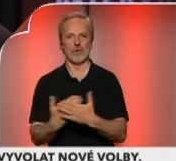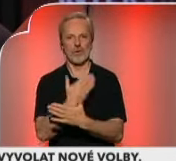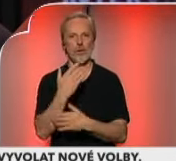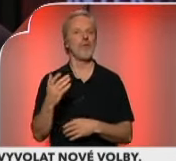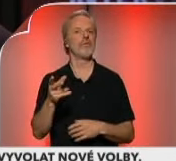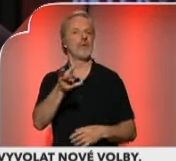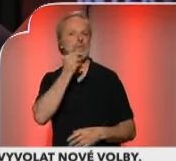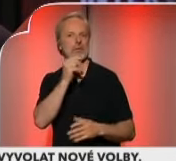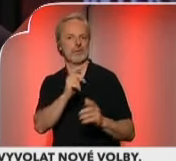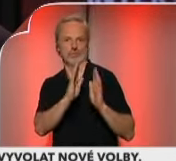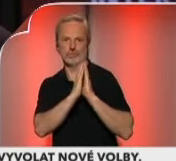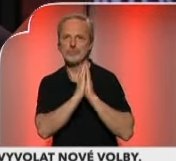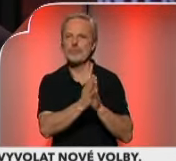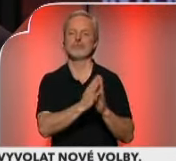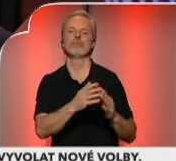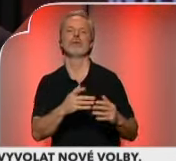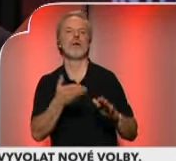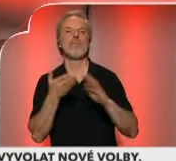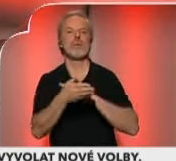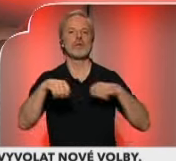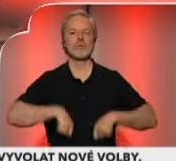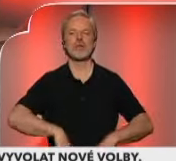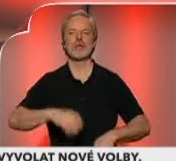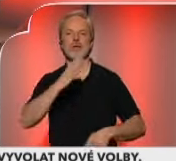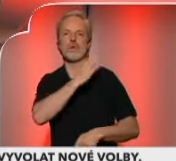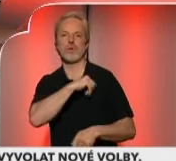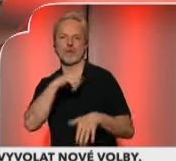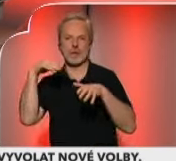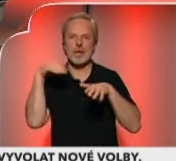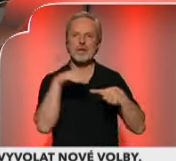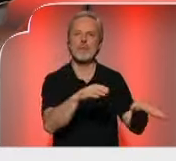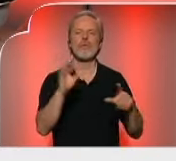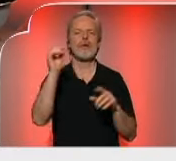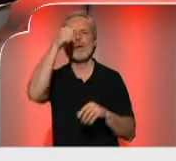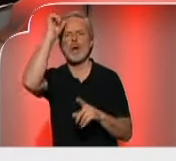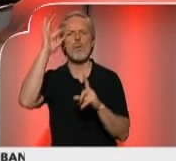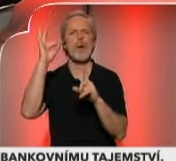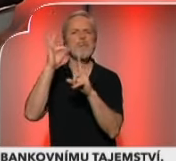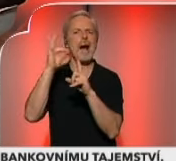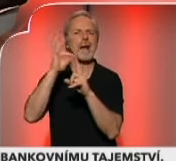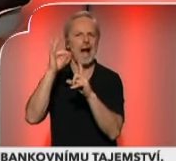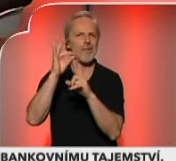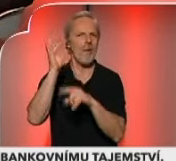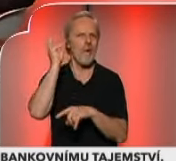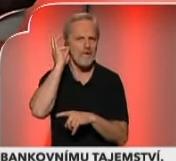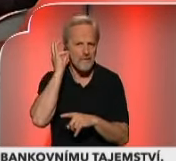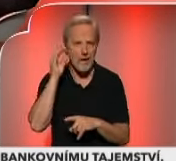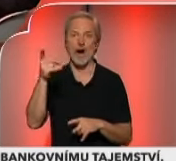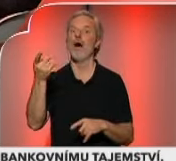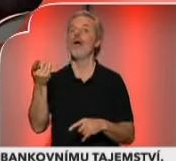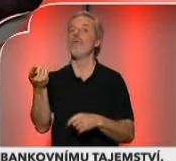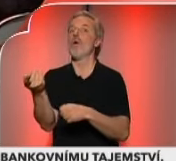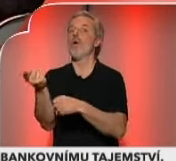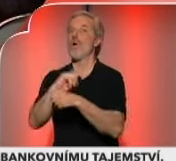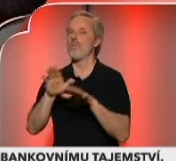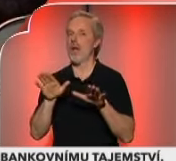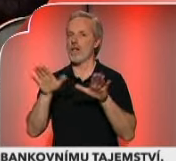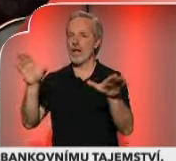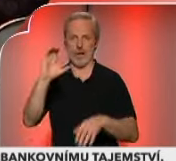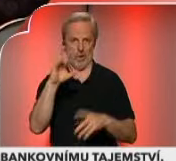místopředsedkyně sněmovny Vlasty parkanové k trestnímu stíhání ohledně nákupu čtyř dopravních letadel Casa pro Českou armádu když byla ministryní